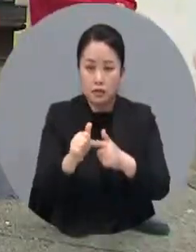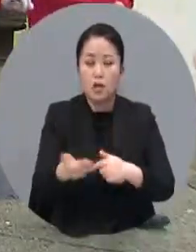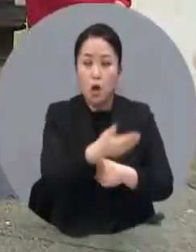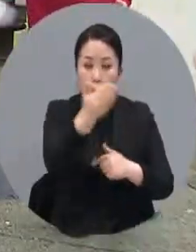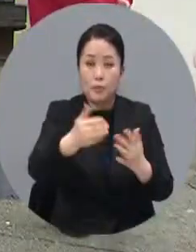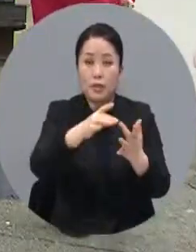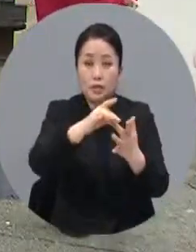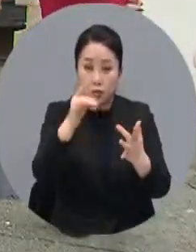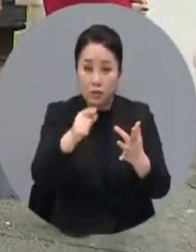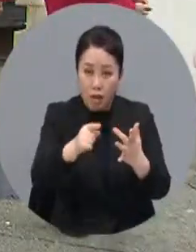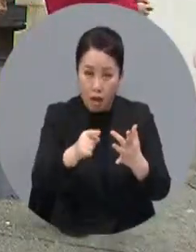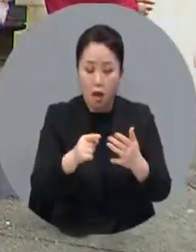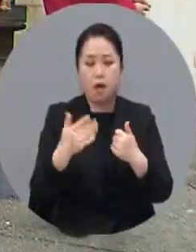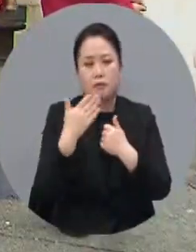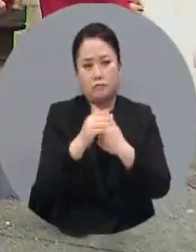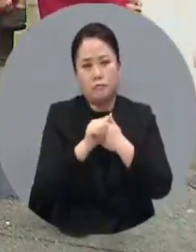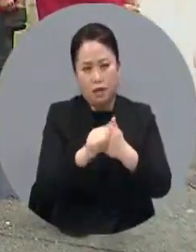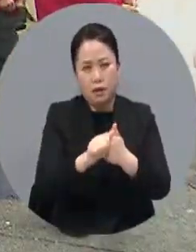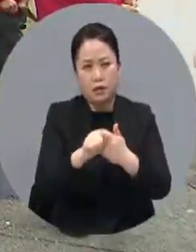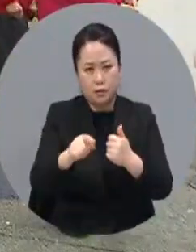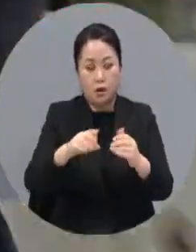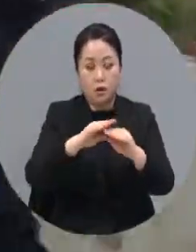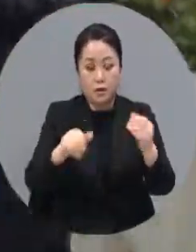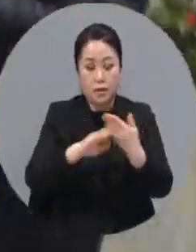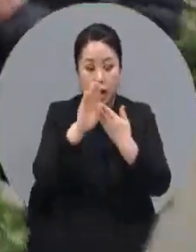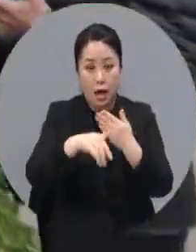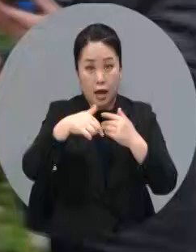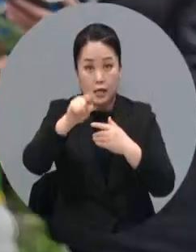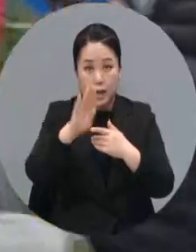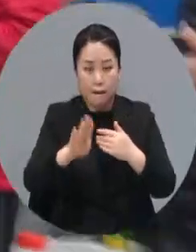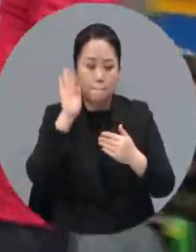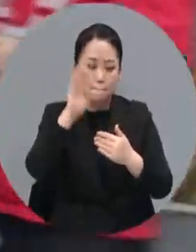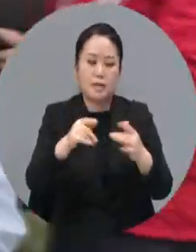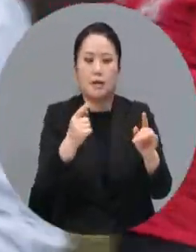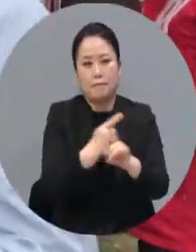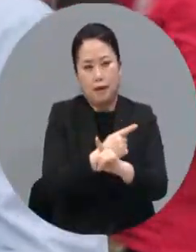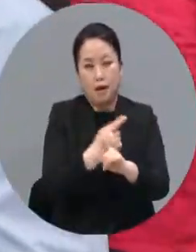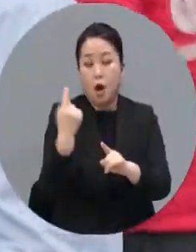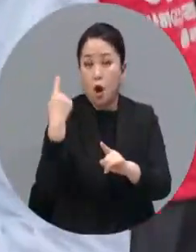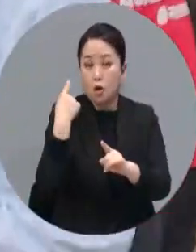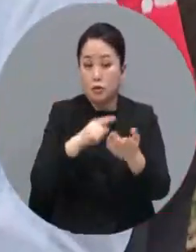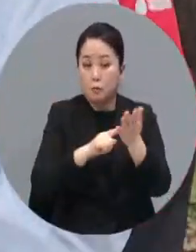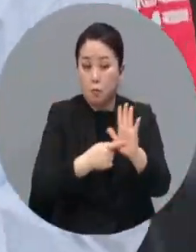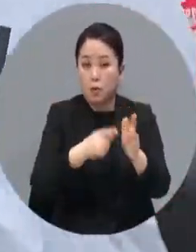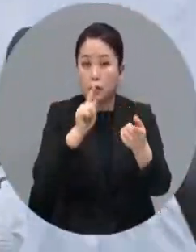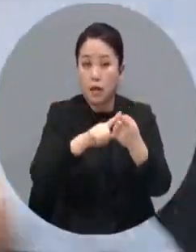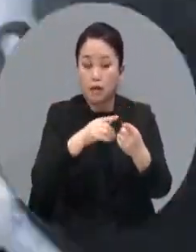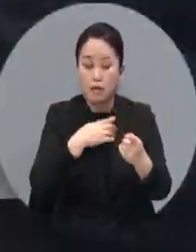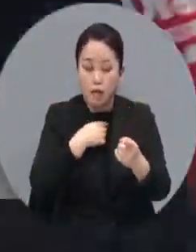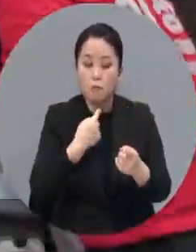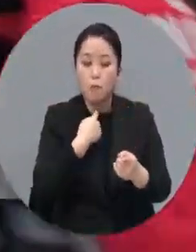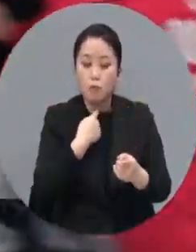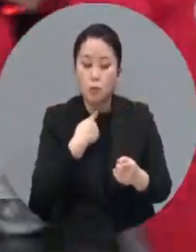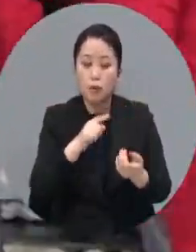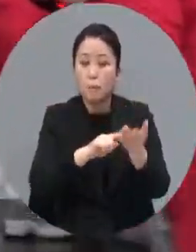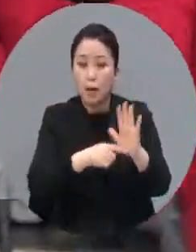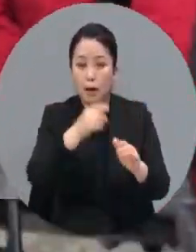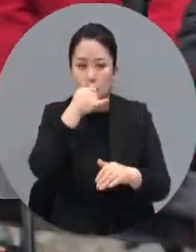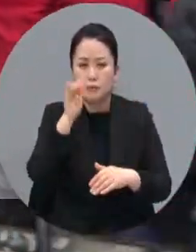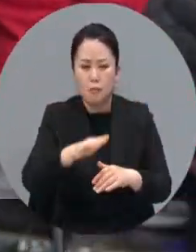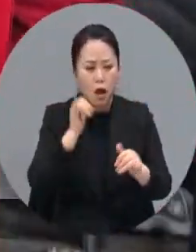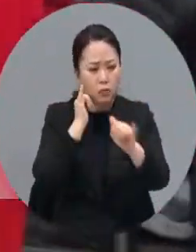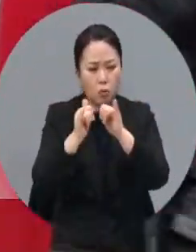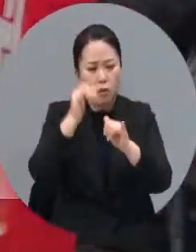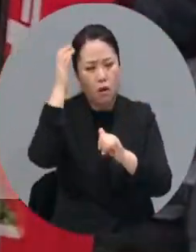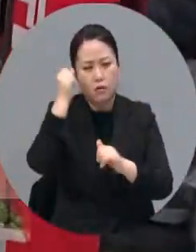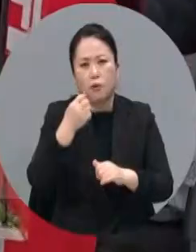의해서 사과의 미래와 바뀌어 나갑니다. 어제 보도를 통해 자신의 목소리가 나갔지만 통화한 사실이